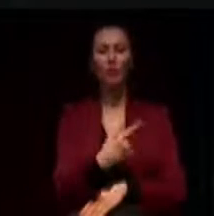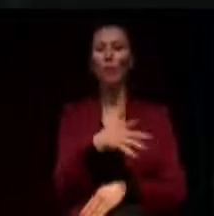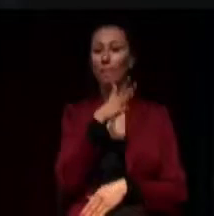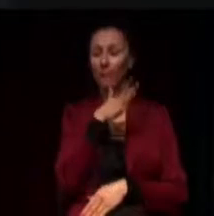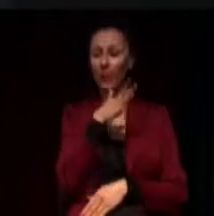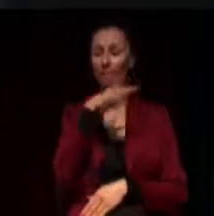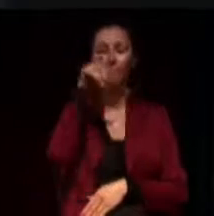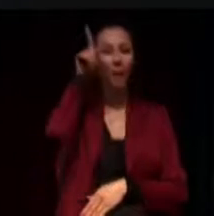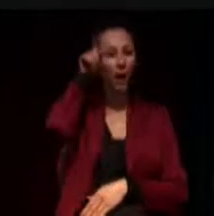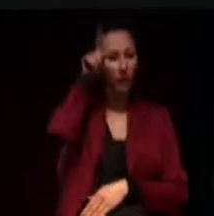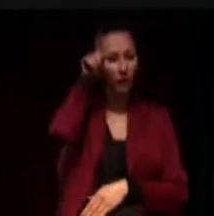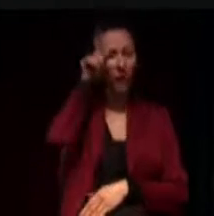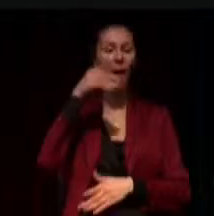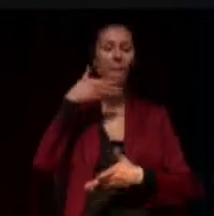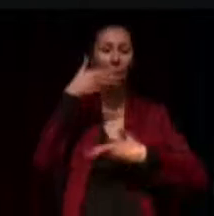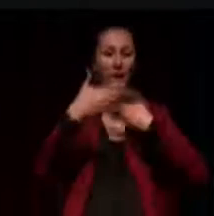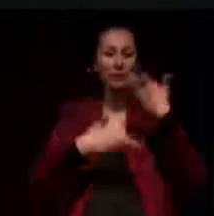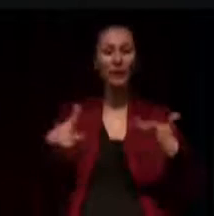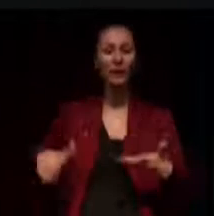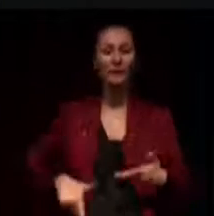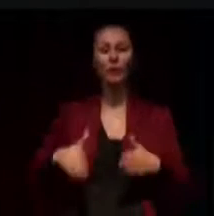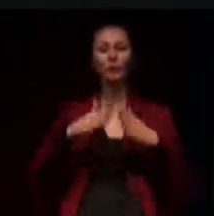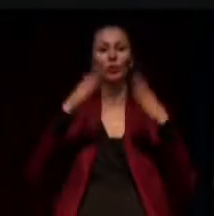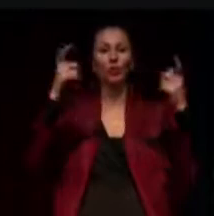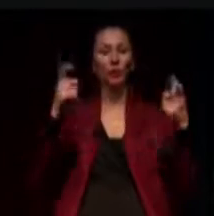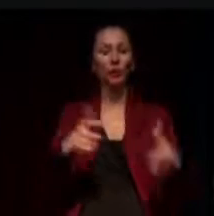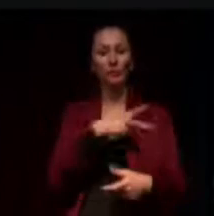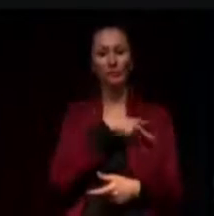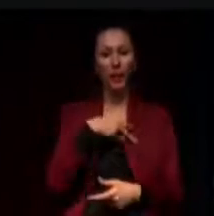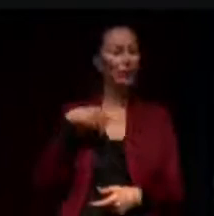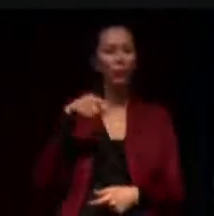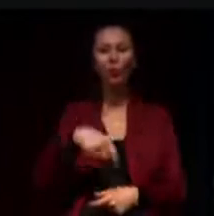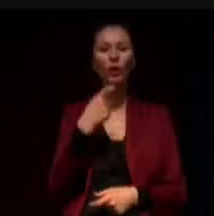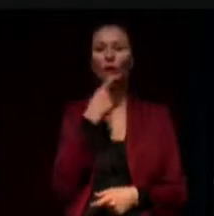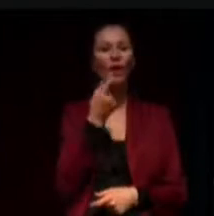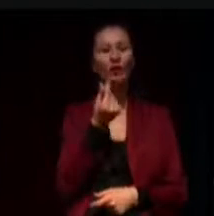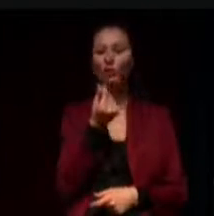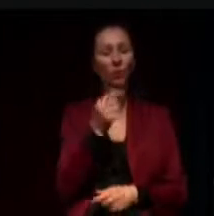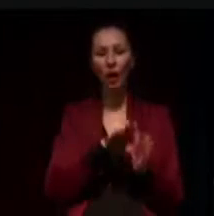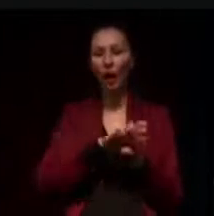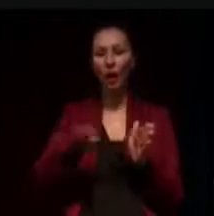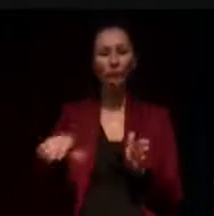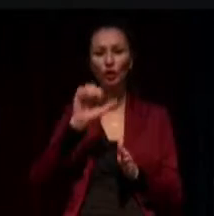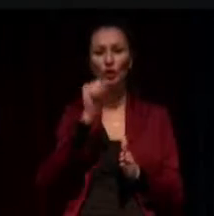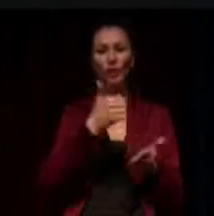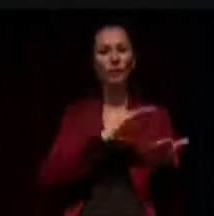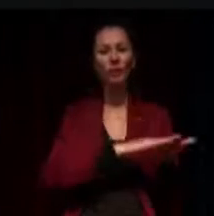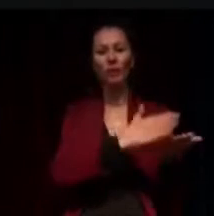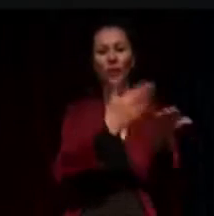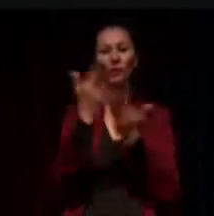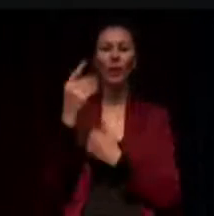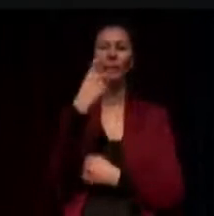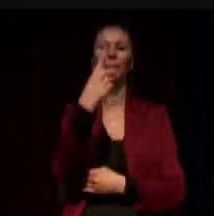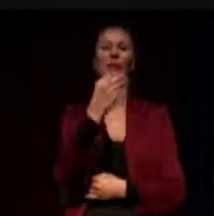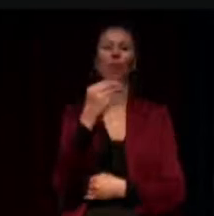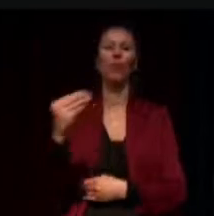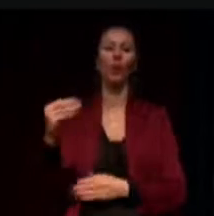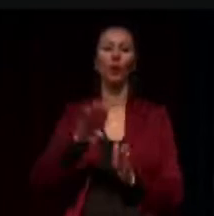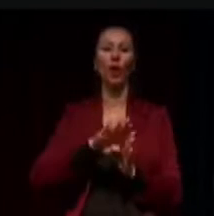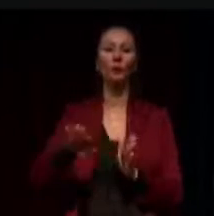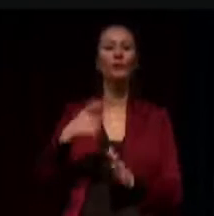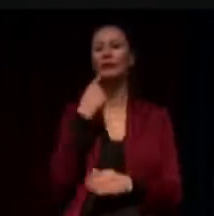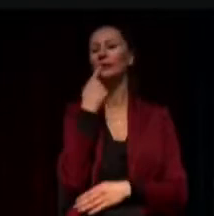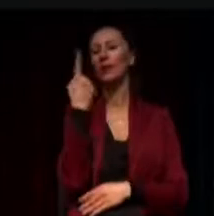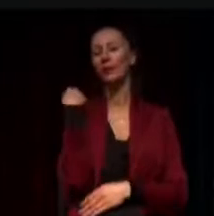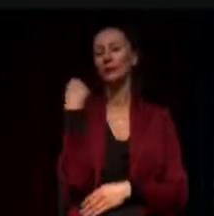Bilimden, akıldan bahseden İzmir Büyükşehir Belediyesi. Bu yıl ne kadar bütçe ayırmış kıymetli arkadaşlar? 1 milyon ayırmış. Geçen